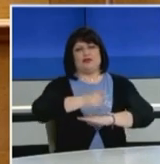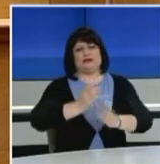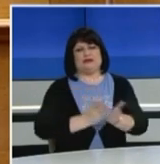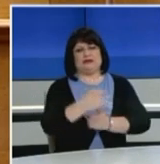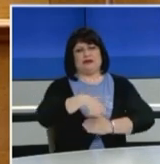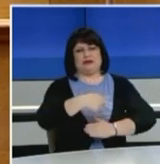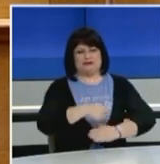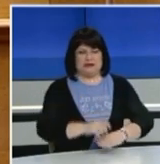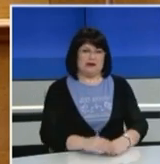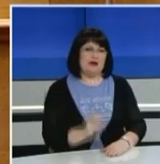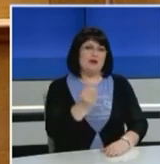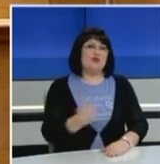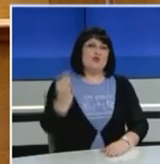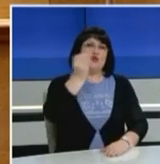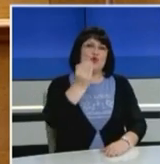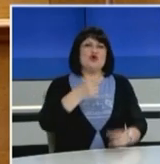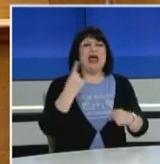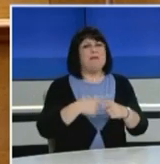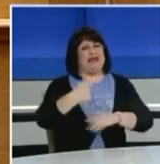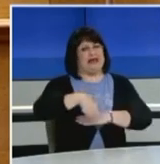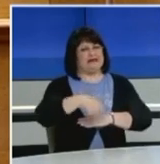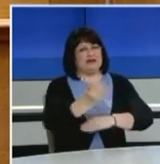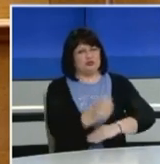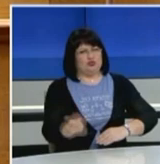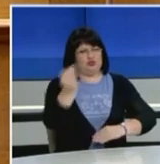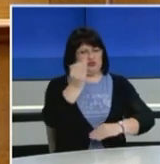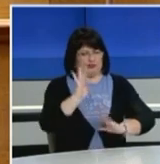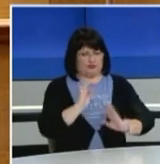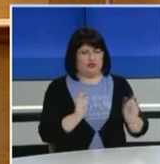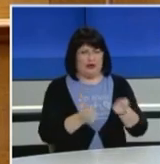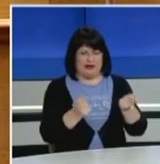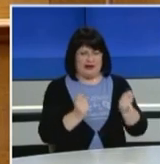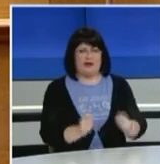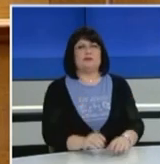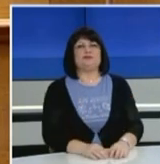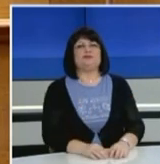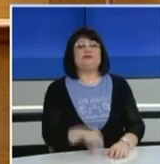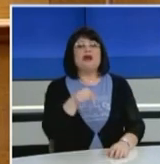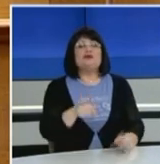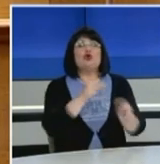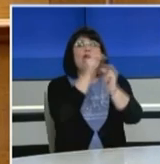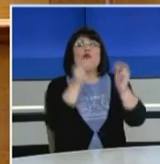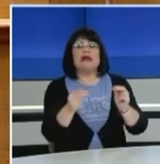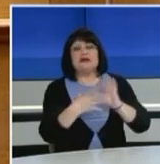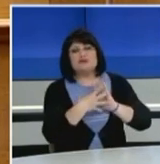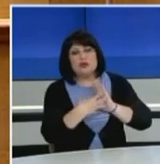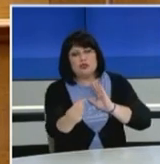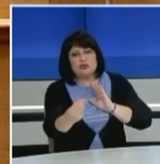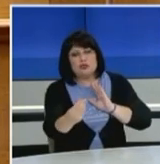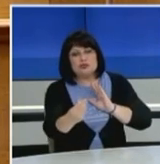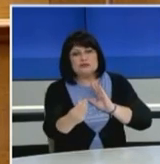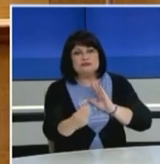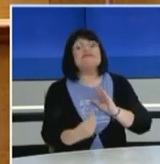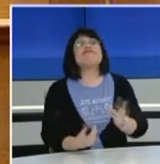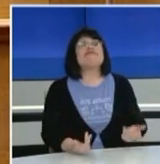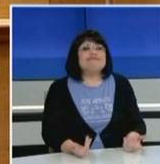αυτά στα ανώτατα κλιμάκια της δικαιοσύνης. Βέβαια, αυτά είναι τα επακόλουθα όταν δημιουργείται